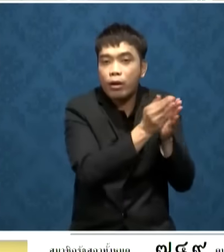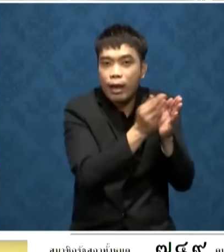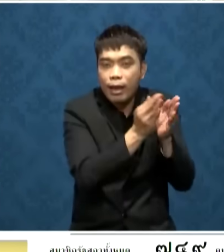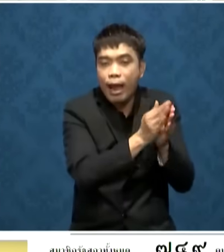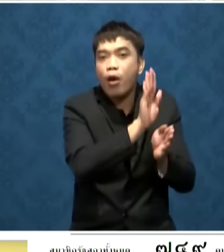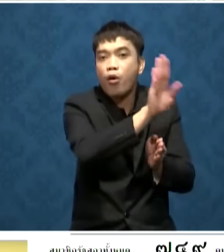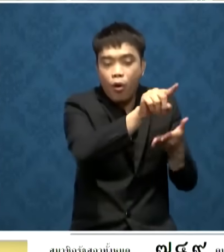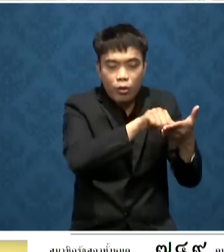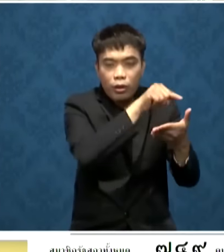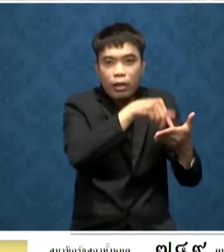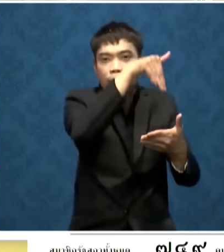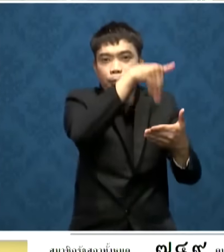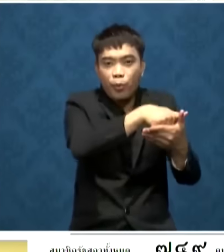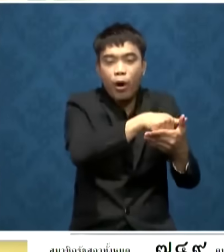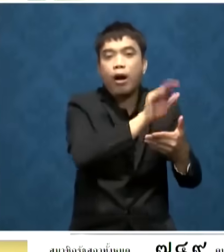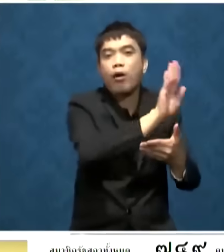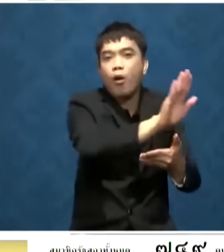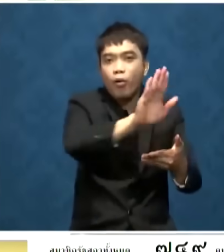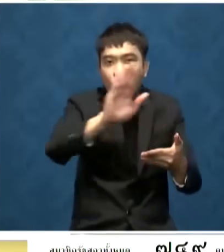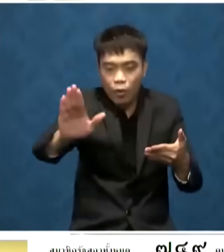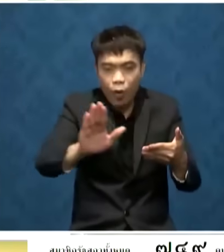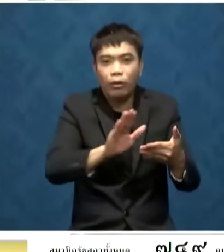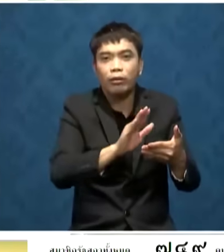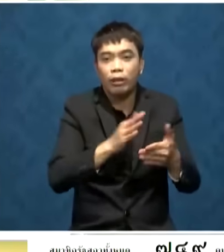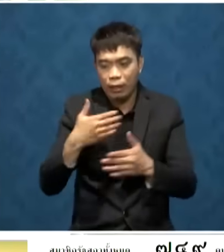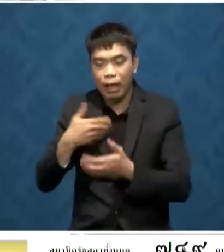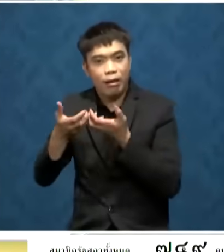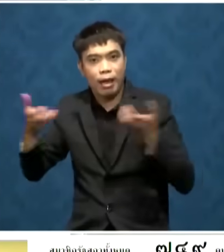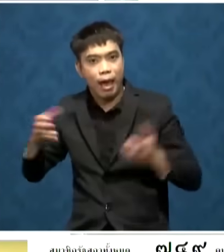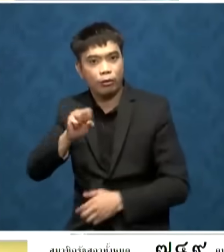ลงคะแนนเลือกตั้งให้ส.สแต่ละพรรคเข้ามาทำหน้าที่